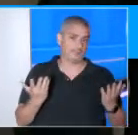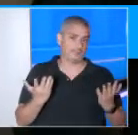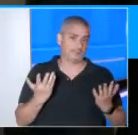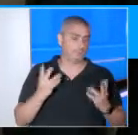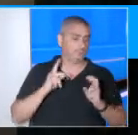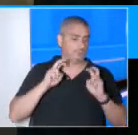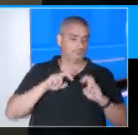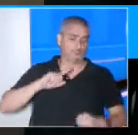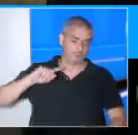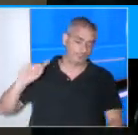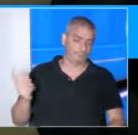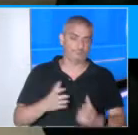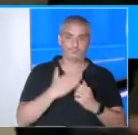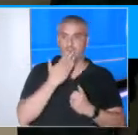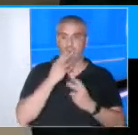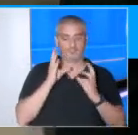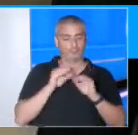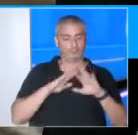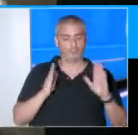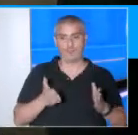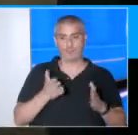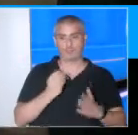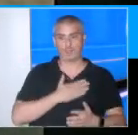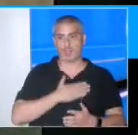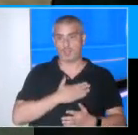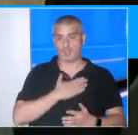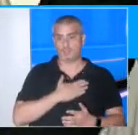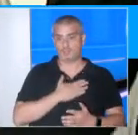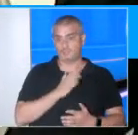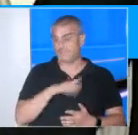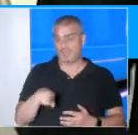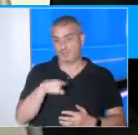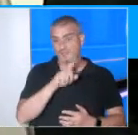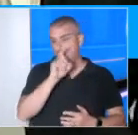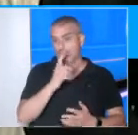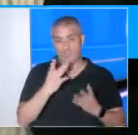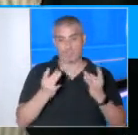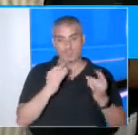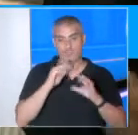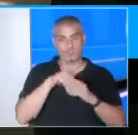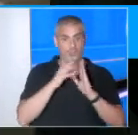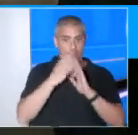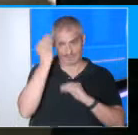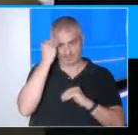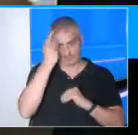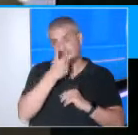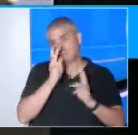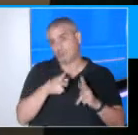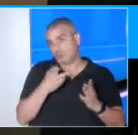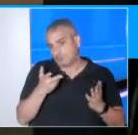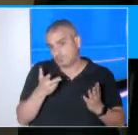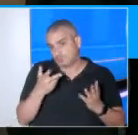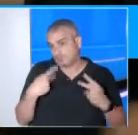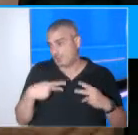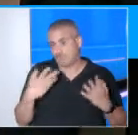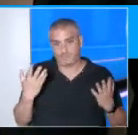ישבו כל עמך ישראל סביב שולחני החג, והילדים שאולי נדבקו בבית הספר, זה כמובן התרחיש, תרחיש